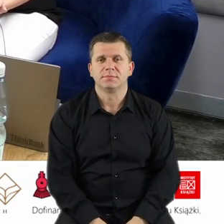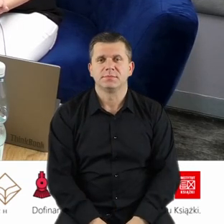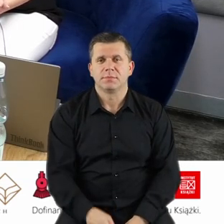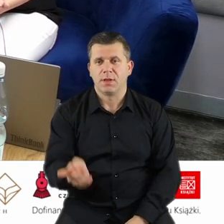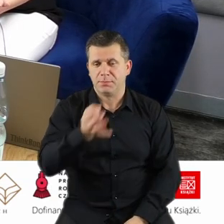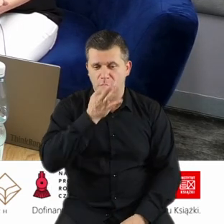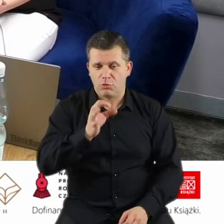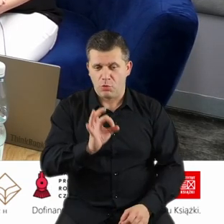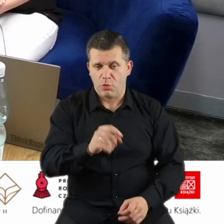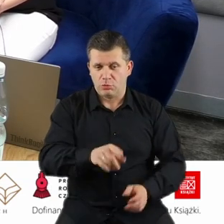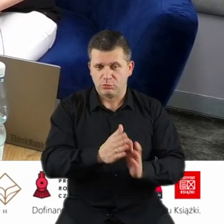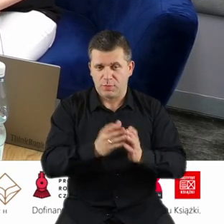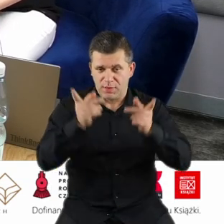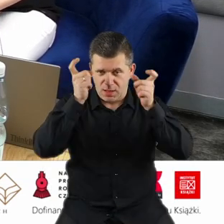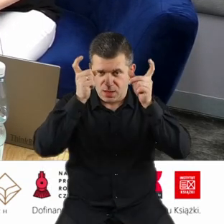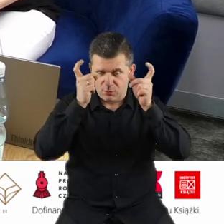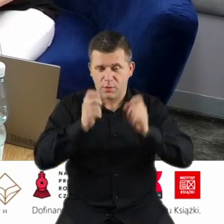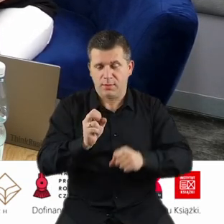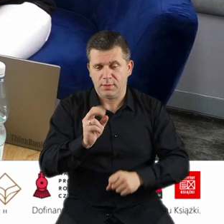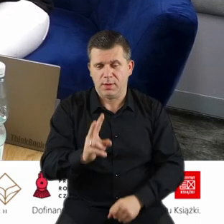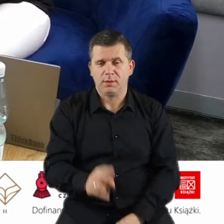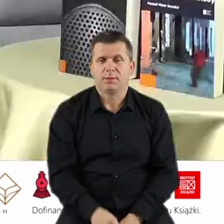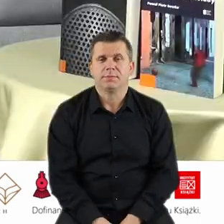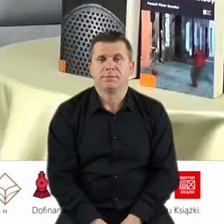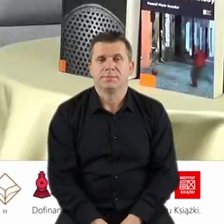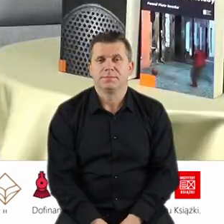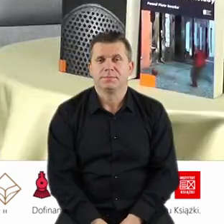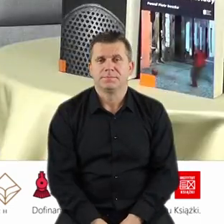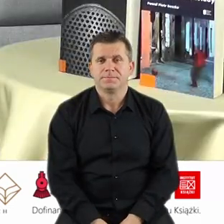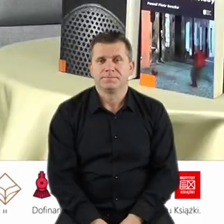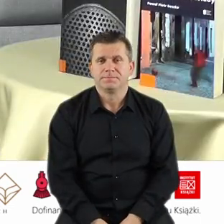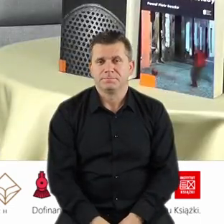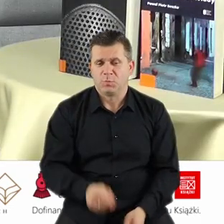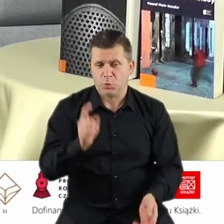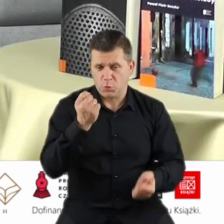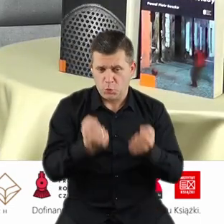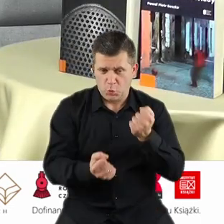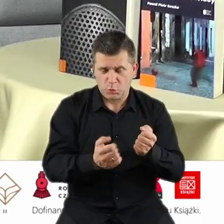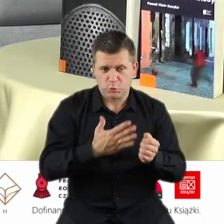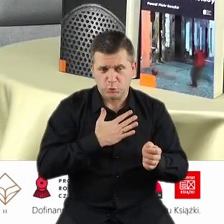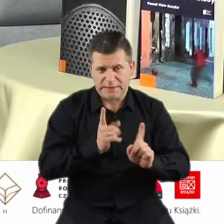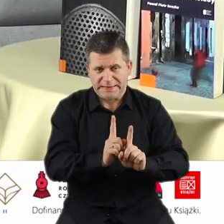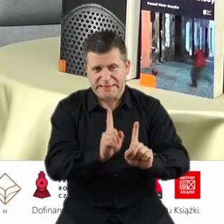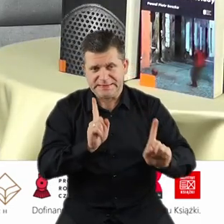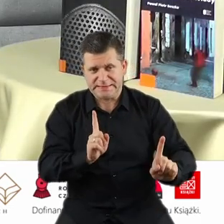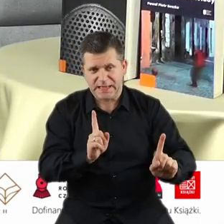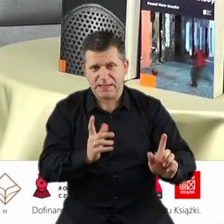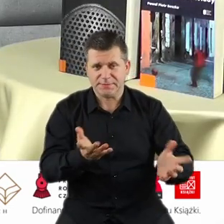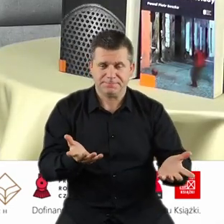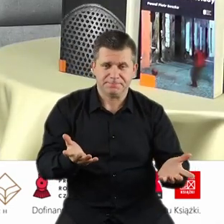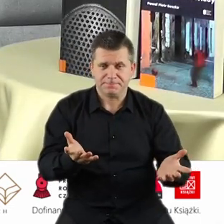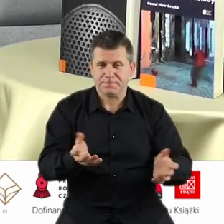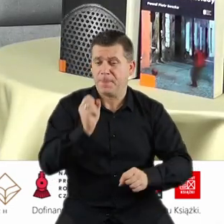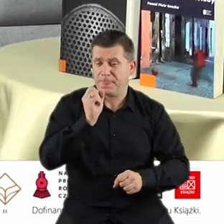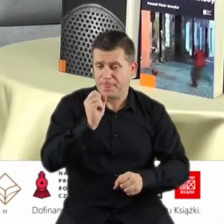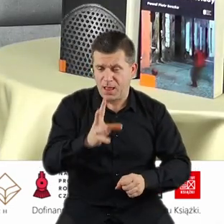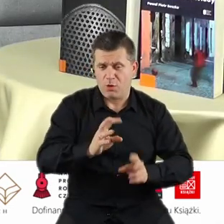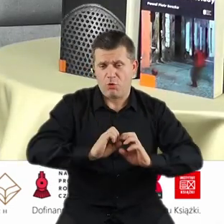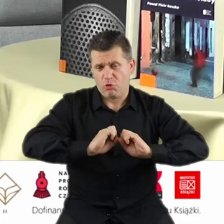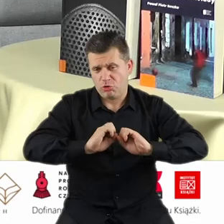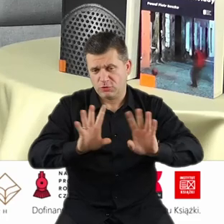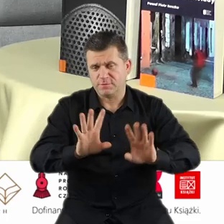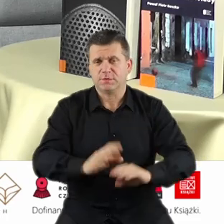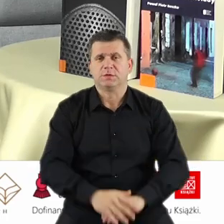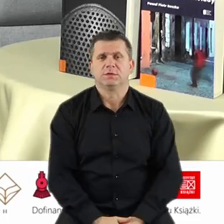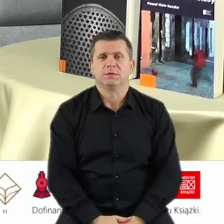Pyta pani o diabła, tak? Mhm. Czy trudno było zachować dystans? Tak,